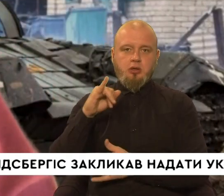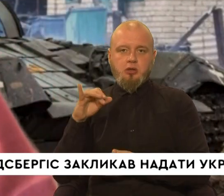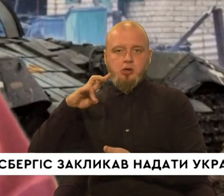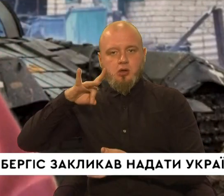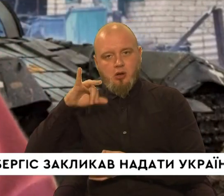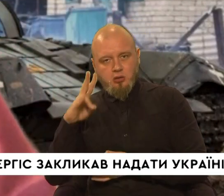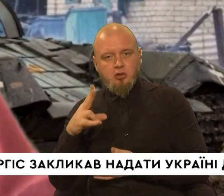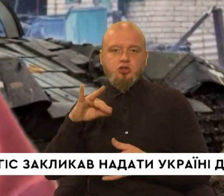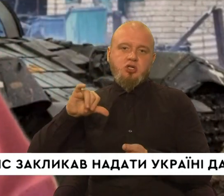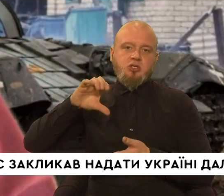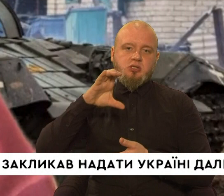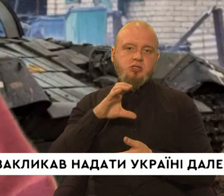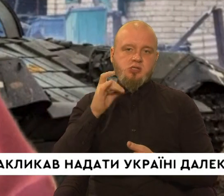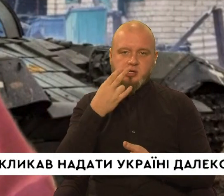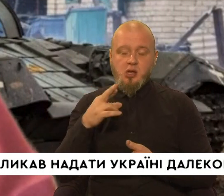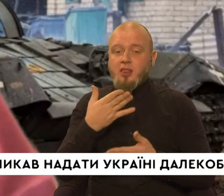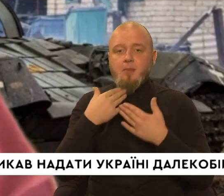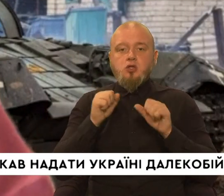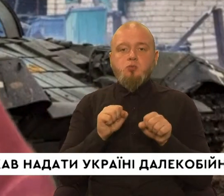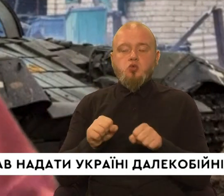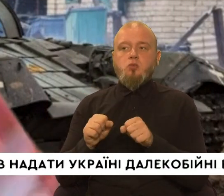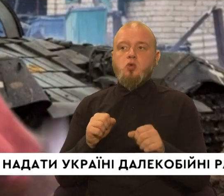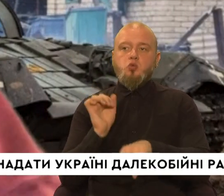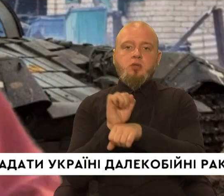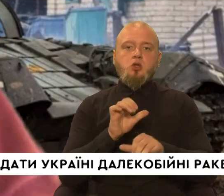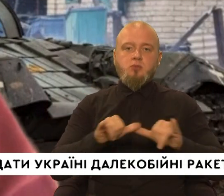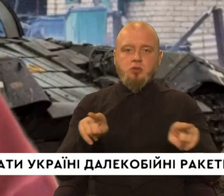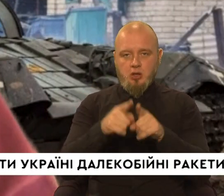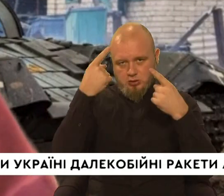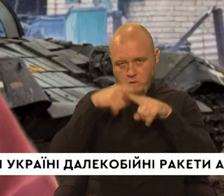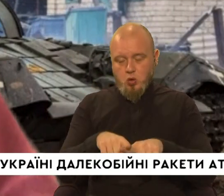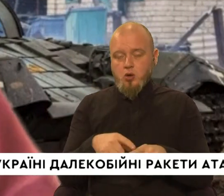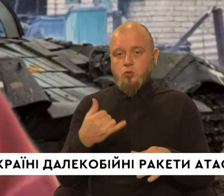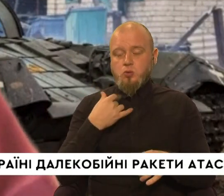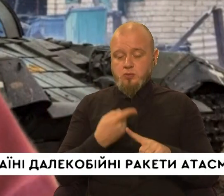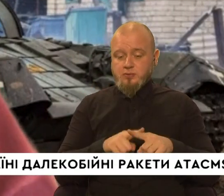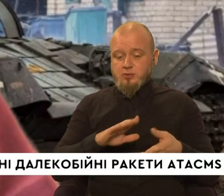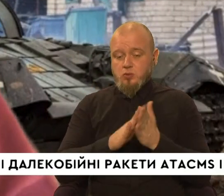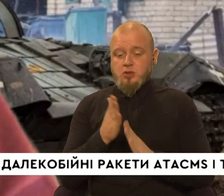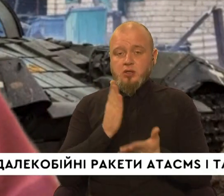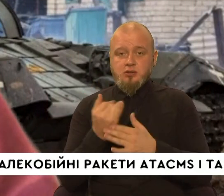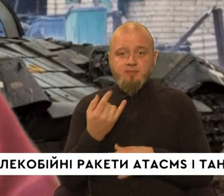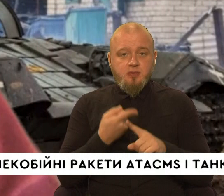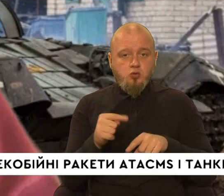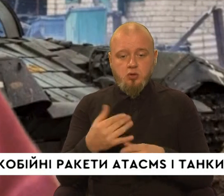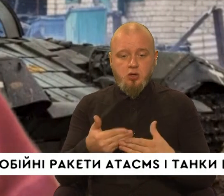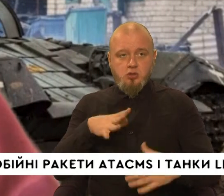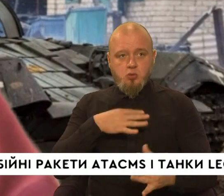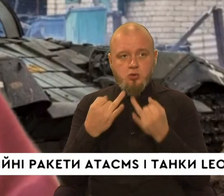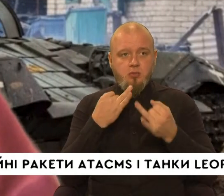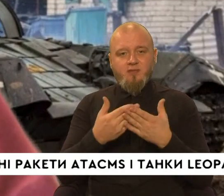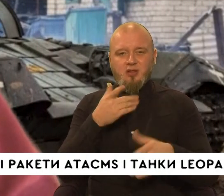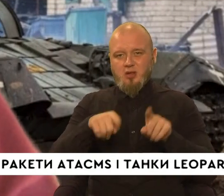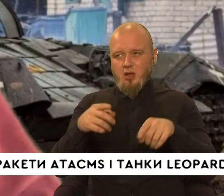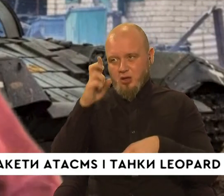немає способу зупинити розповсюдження таких технологій. У цій ситуації для мене дуже цікавим є те, що раніше були розмови від